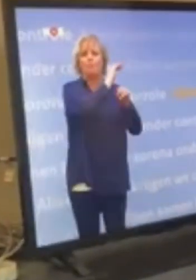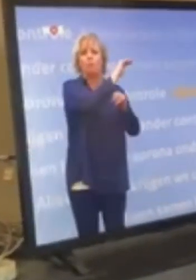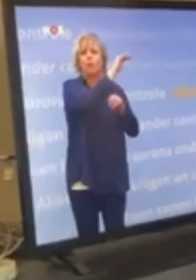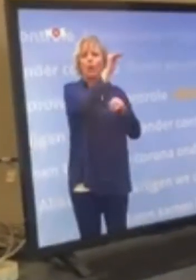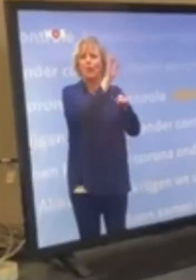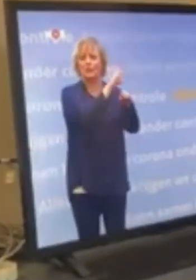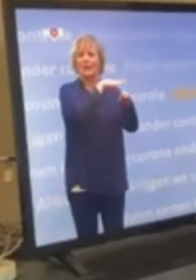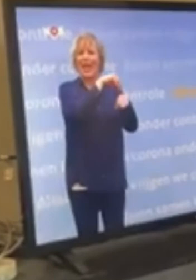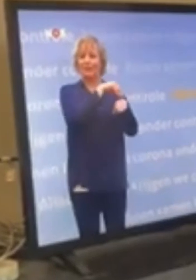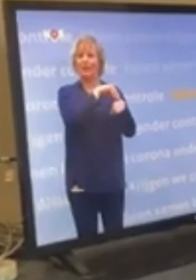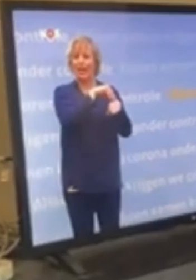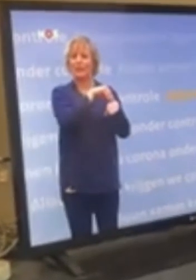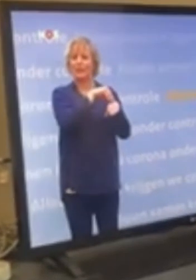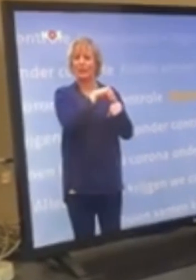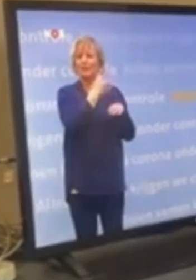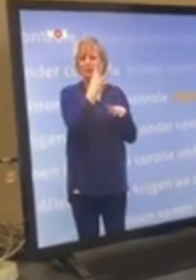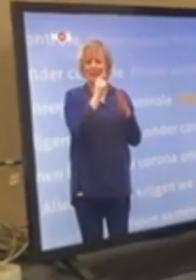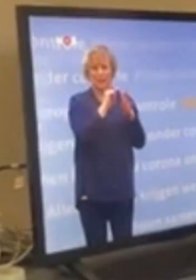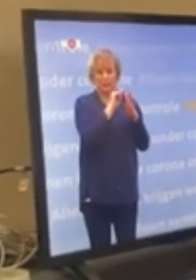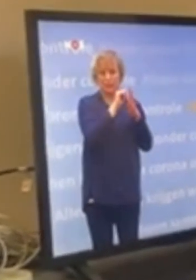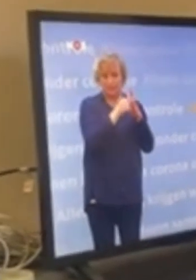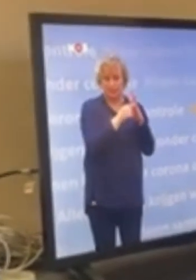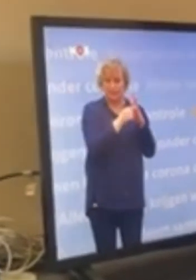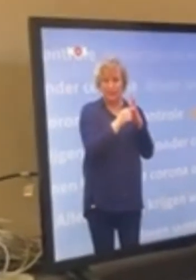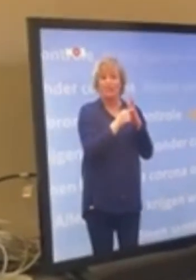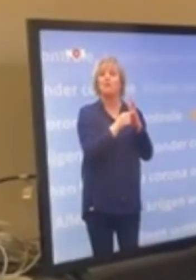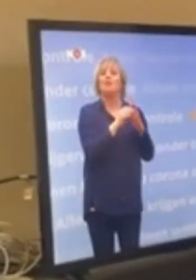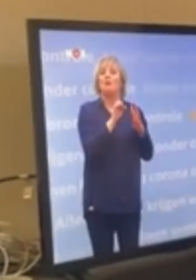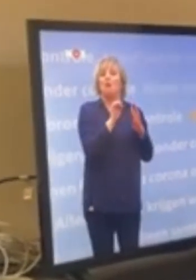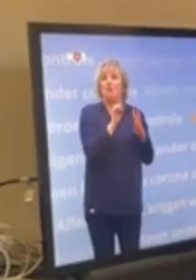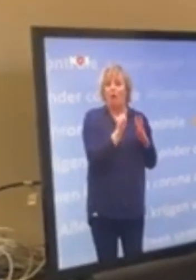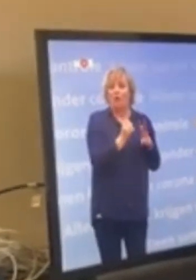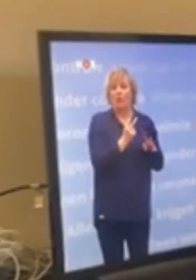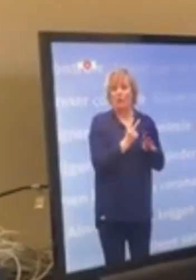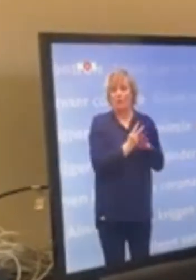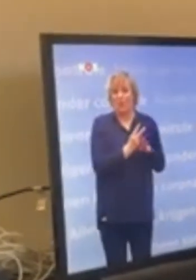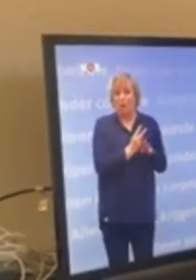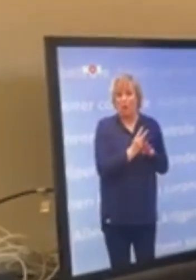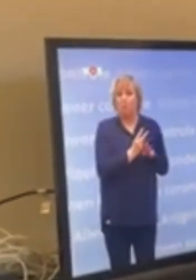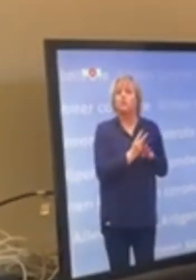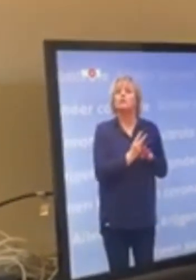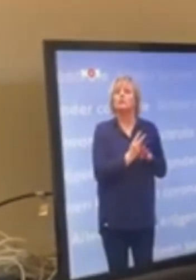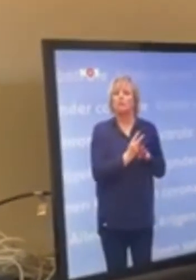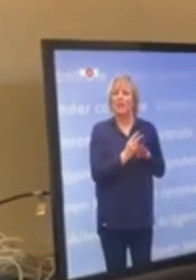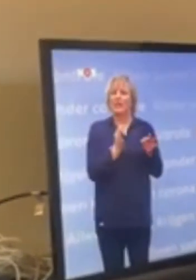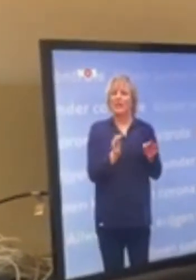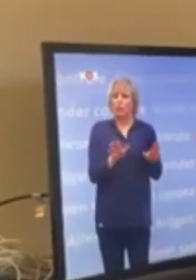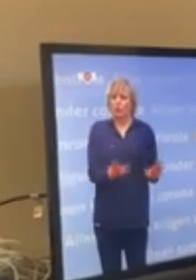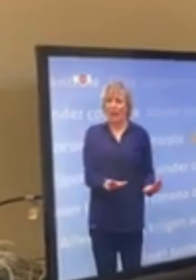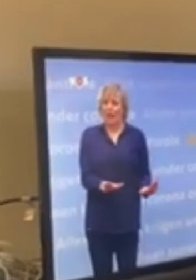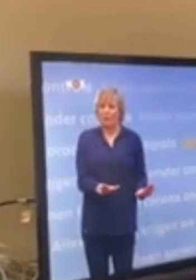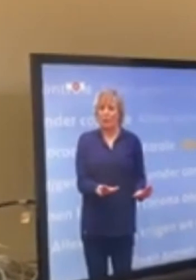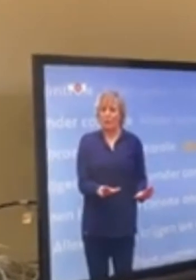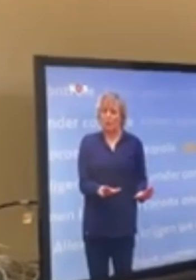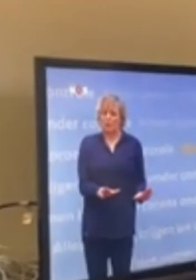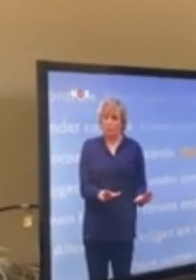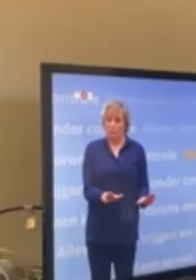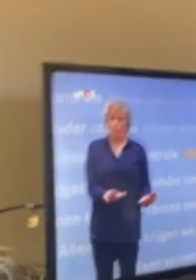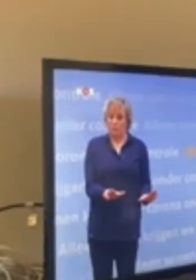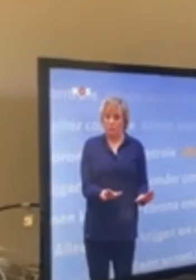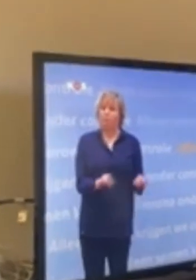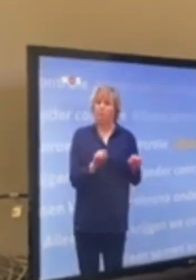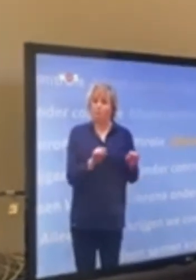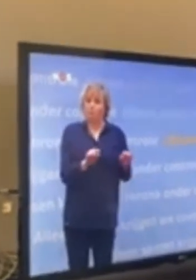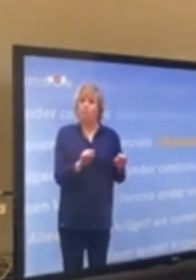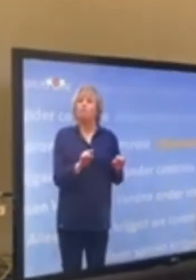eigenlijk, lessen die daar zijn geleerd, zou je kunnen zeggen, zou je mogen verwachten dat een stay-at-home order, zoals het in internationale onderzoek heet,